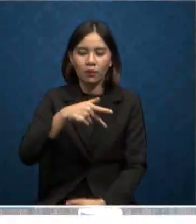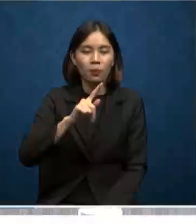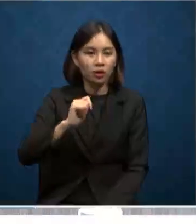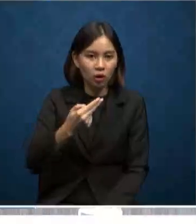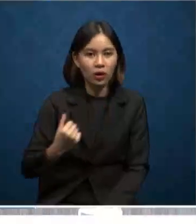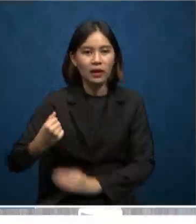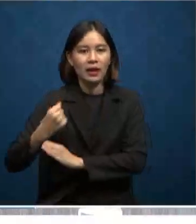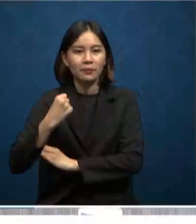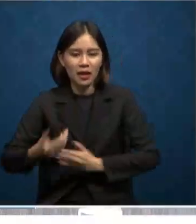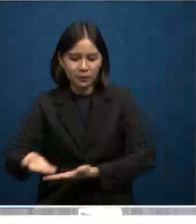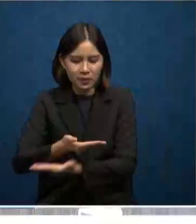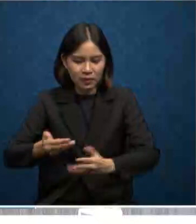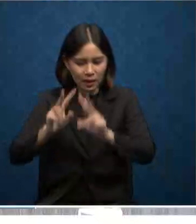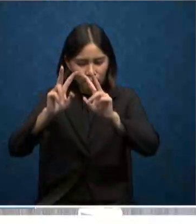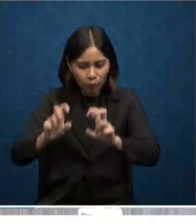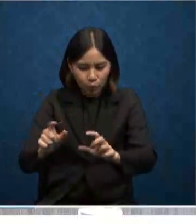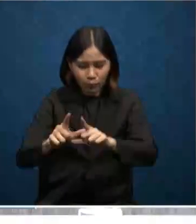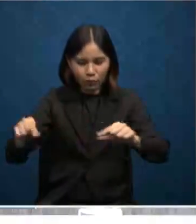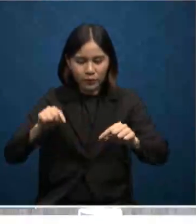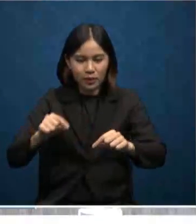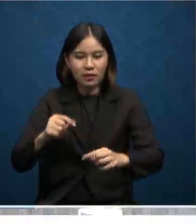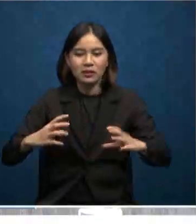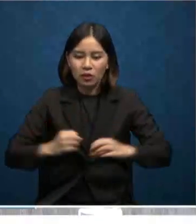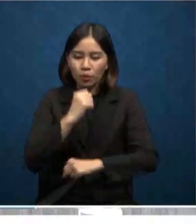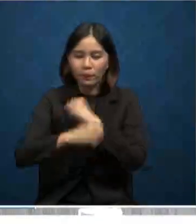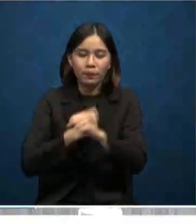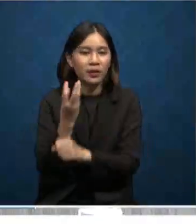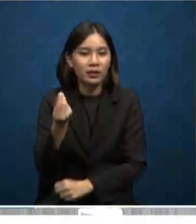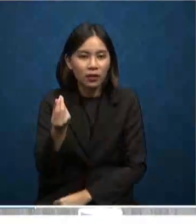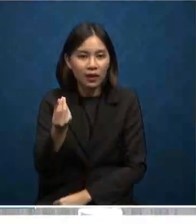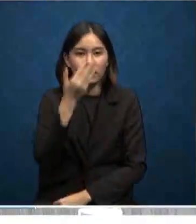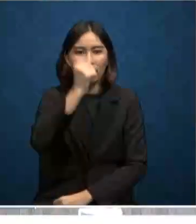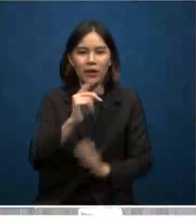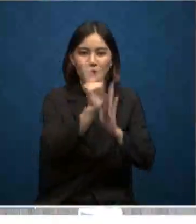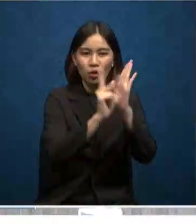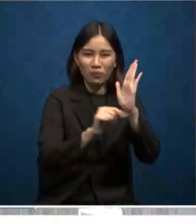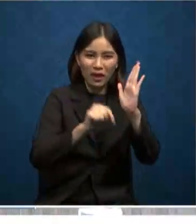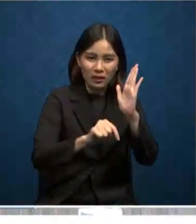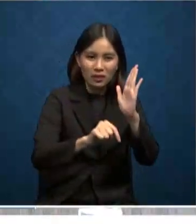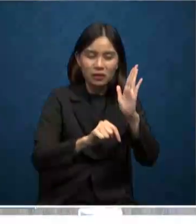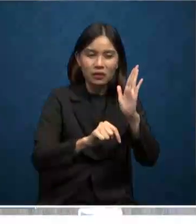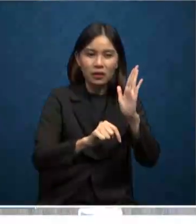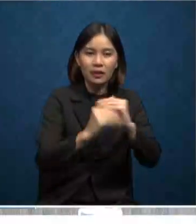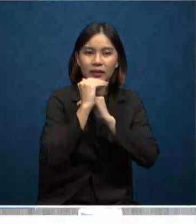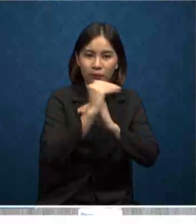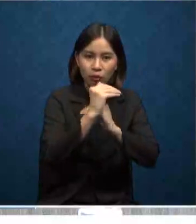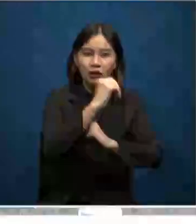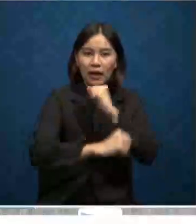าจพิจารณาคดีนั้นน่ะภายในกี่ปีเพราะกฎหมายเดิมเนี่ยมีคำว่าภายใต้กำหนดอายุ